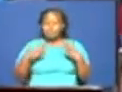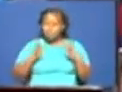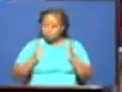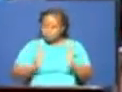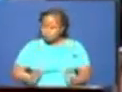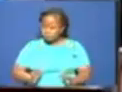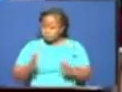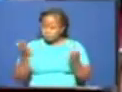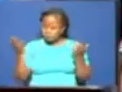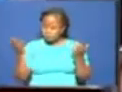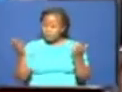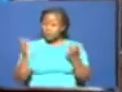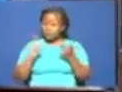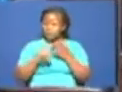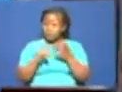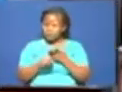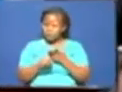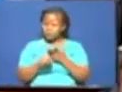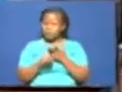pili ni undugu,